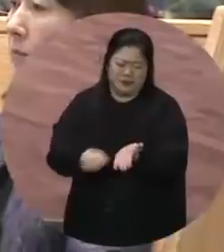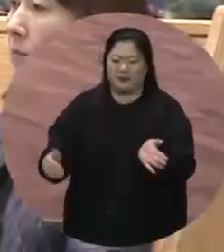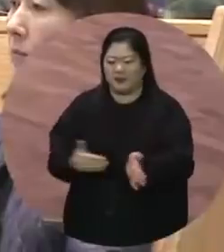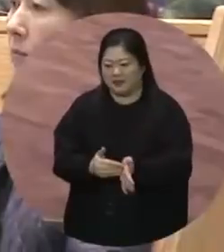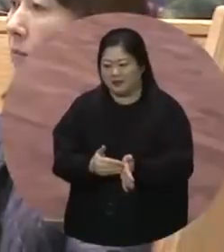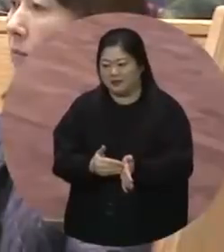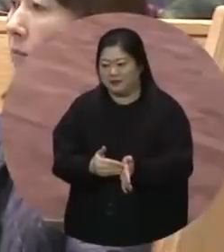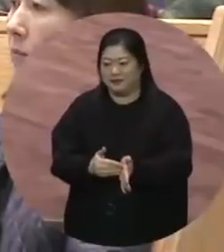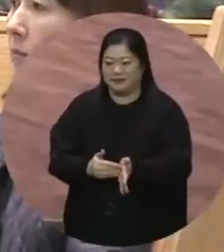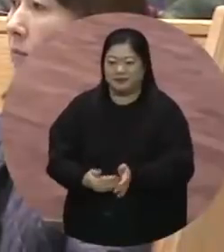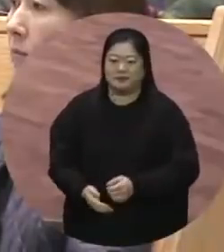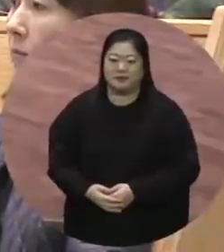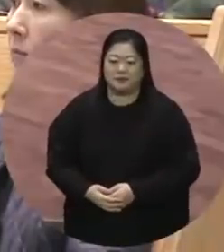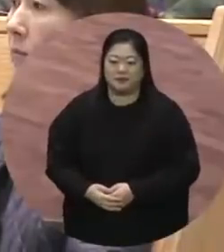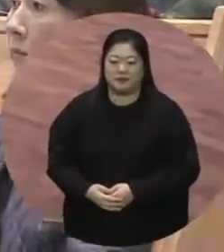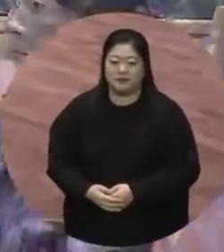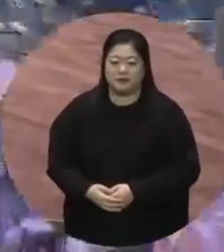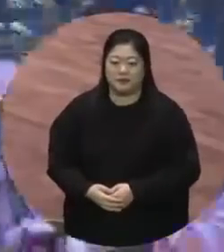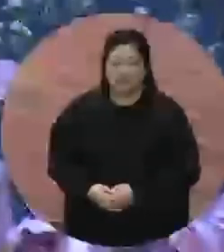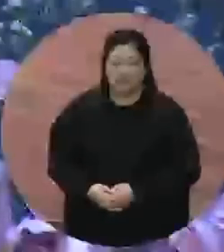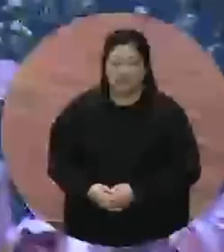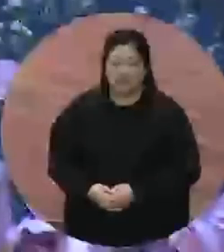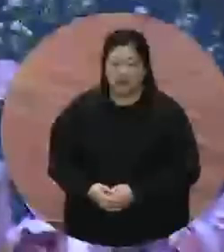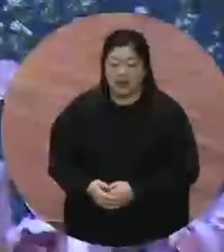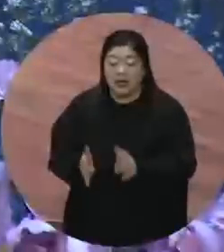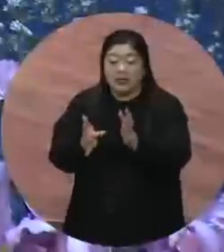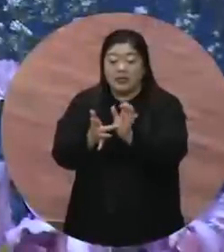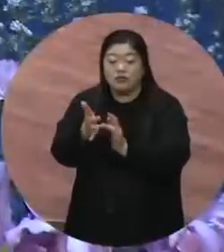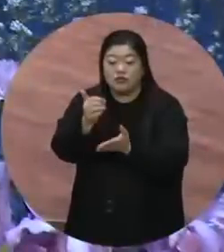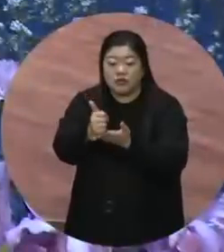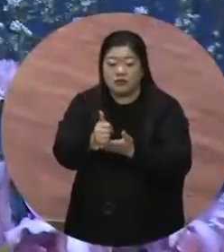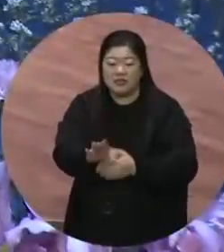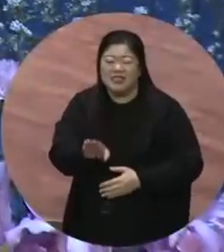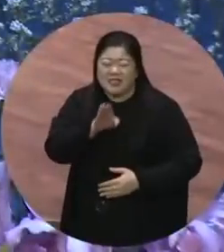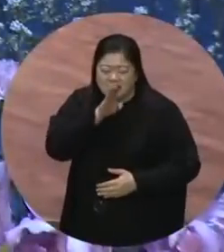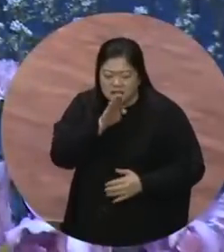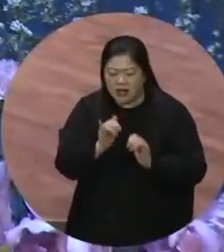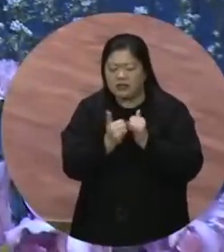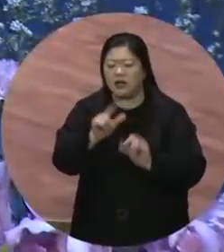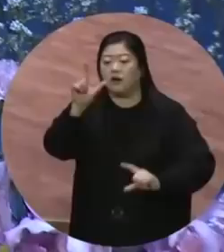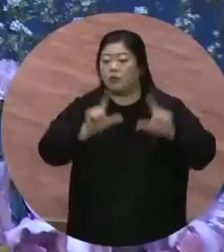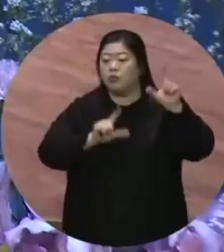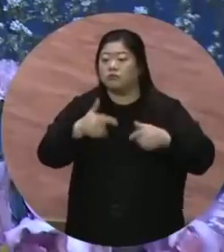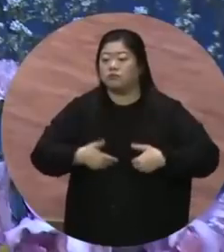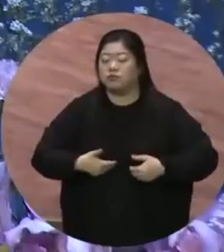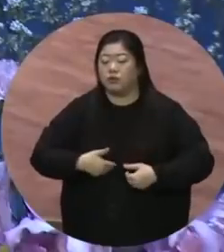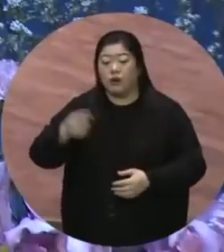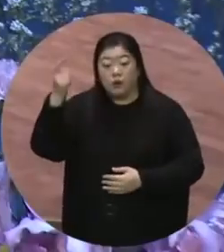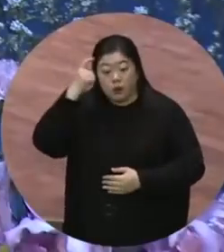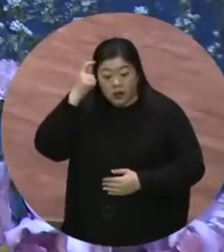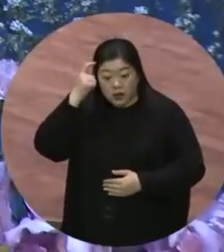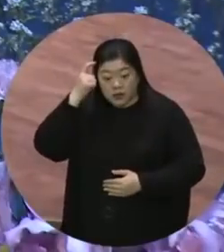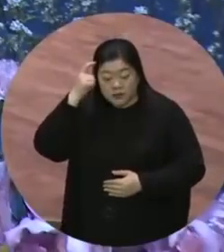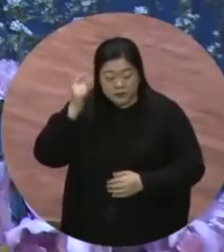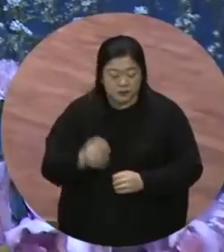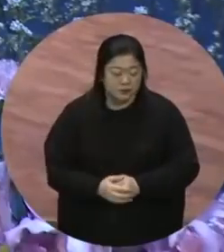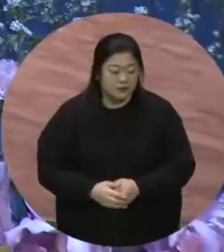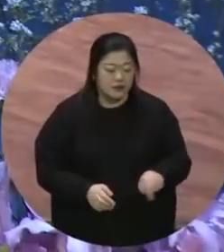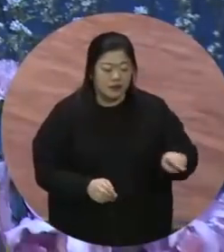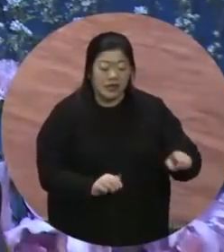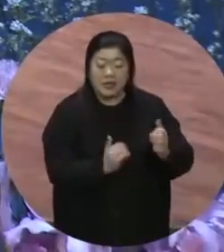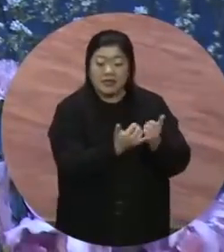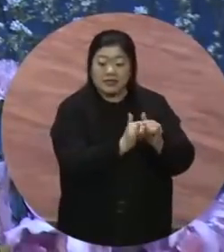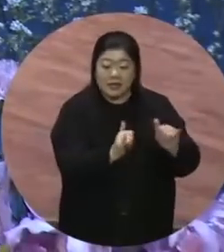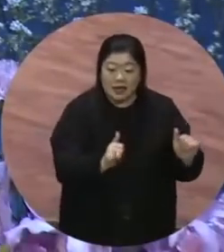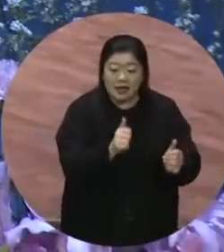자, 이 예수님이 참 사람이 되어야만 한 이유가 뭐냐? 사람의 죄는